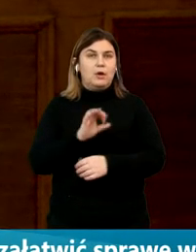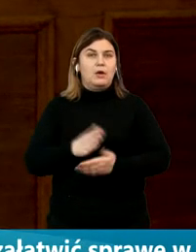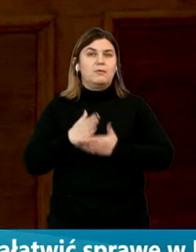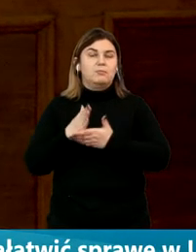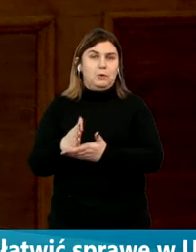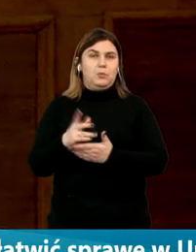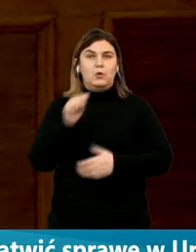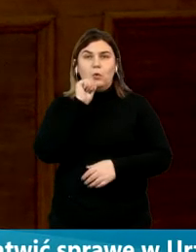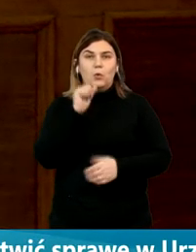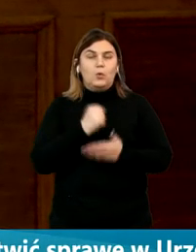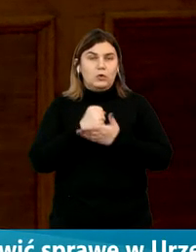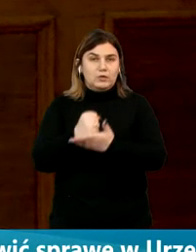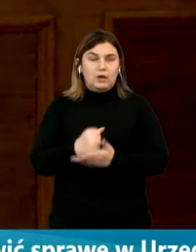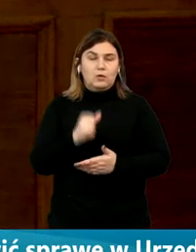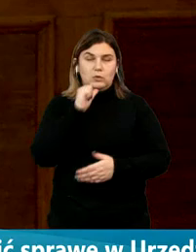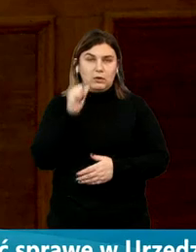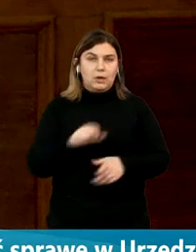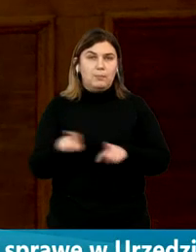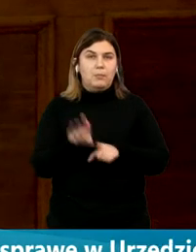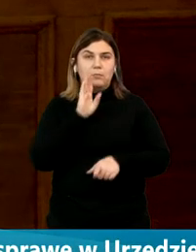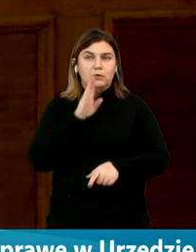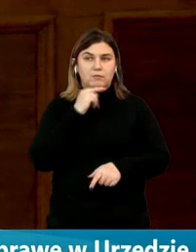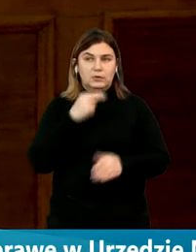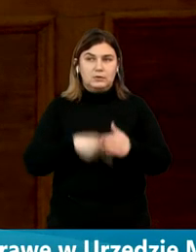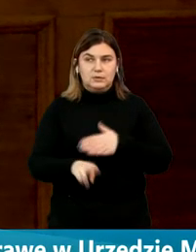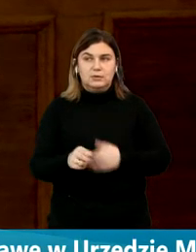i podobnie jest z zakładem wodociągów i kanalizacji.